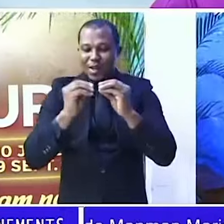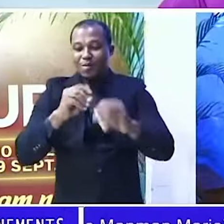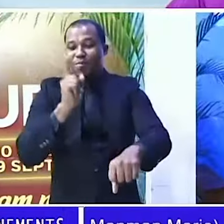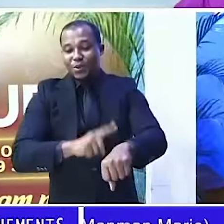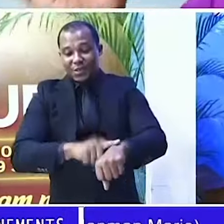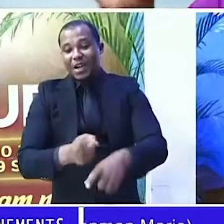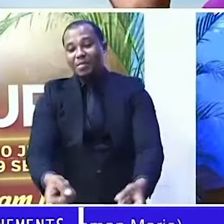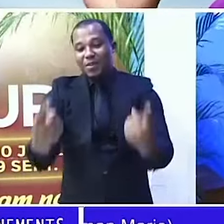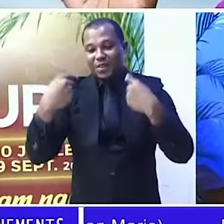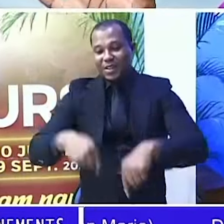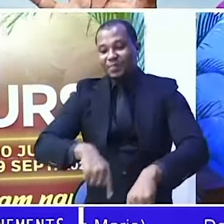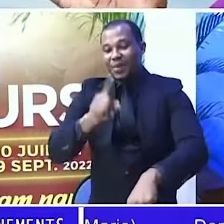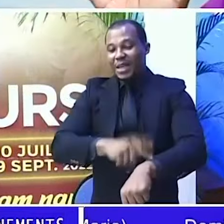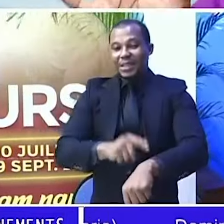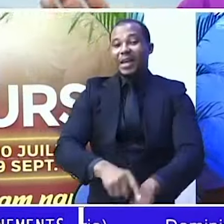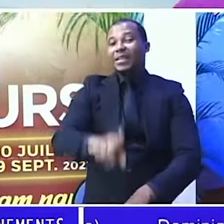là,